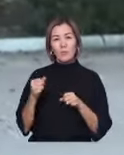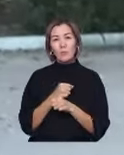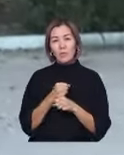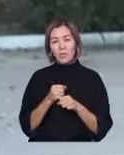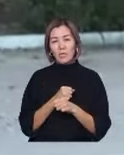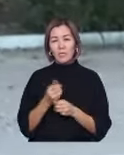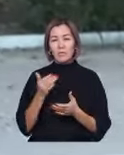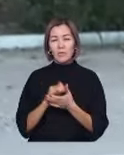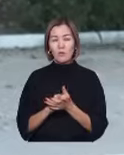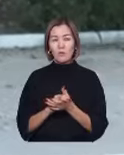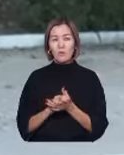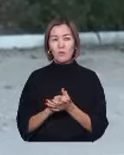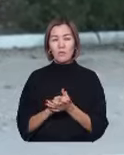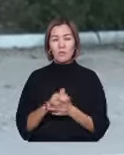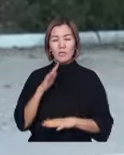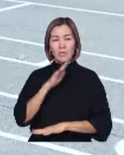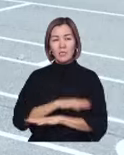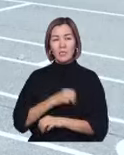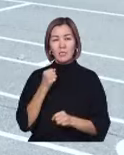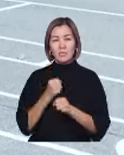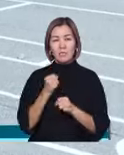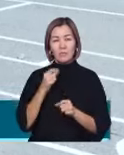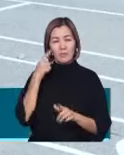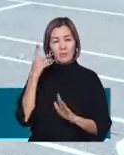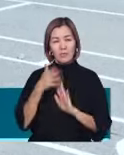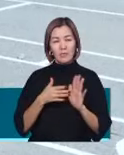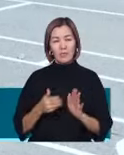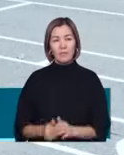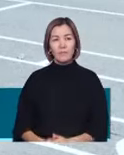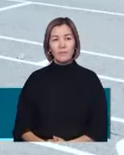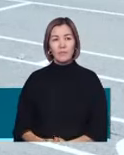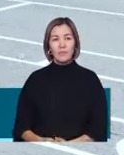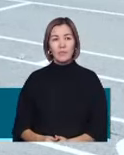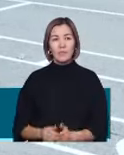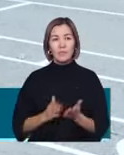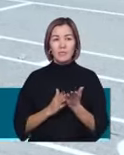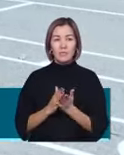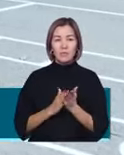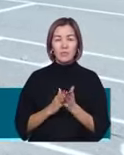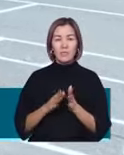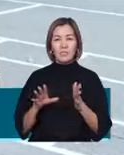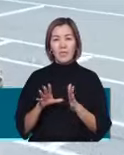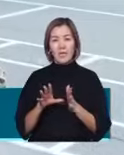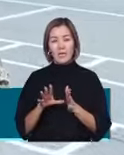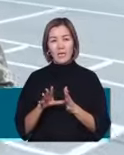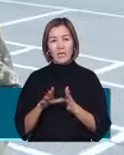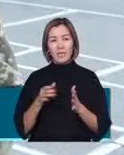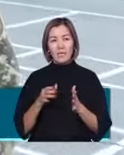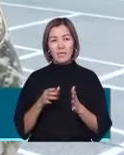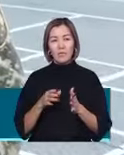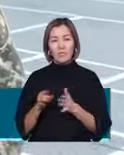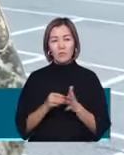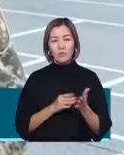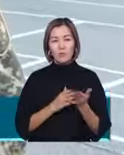знакомы и с армейской железной дисциплиной. Должность водитель-электрик. Заканчиваю срочную службу.